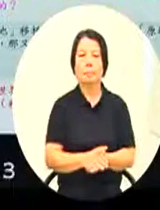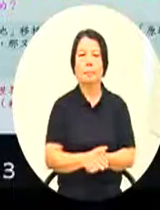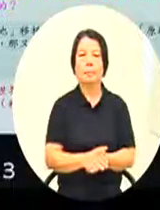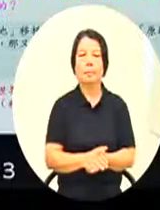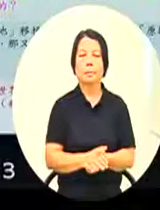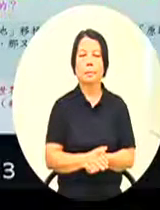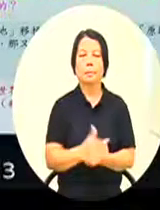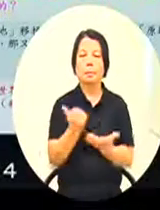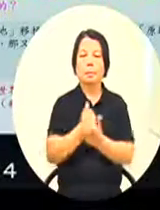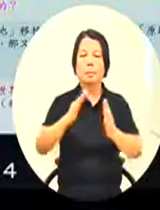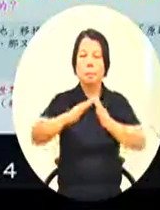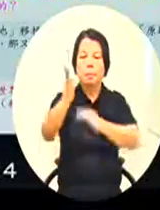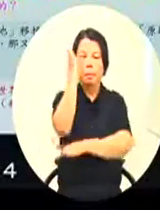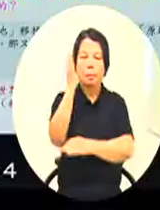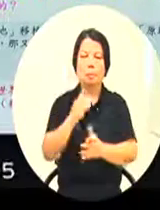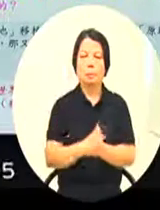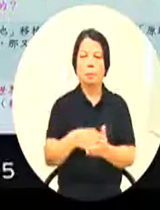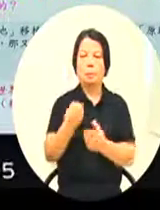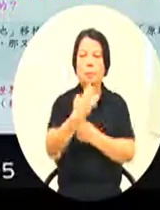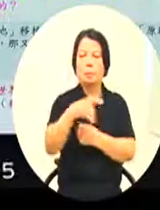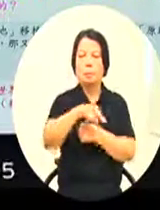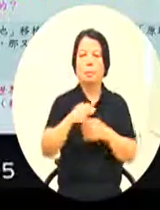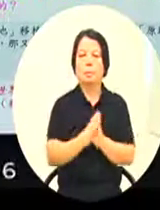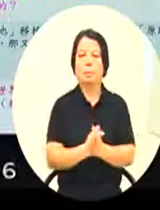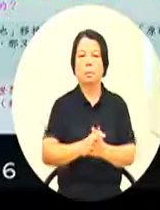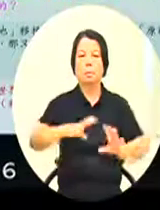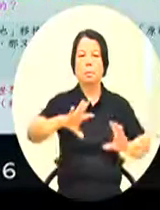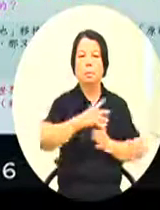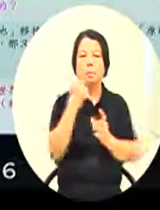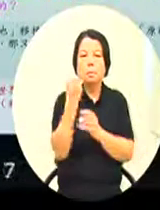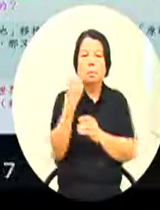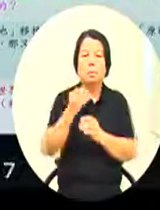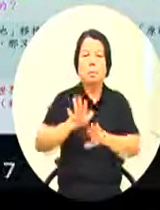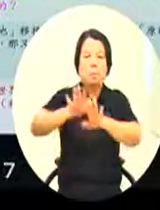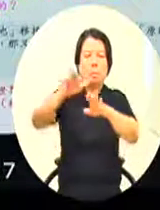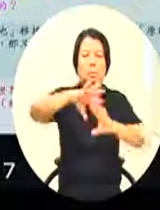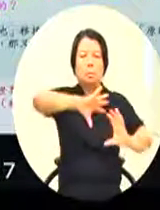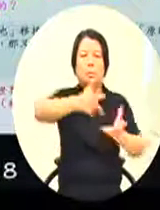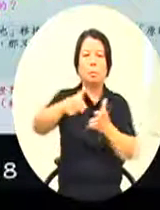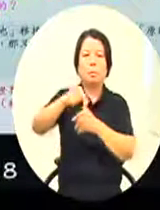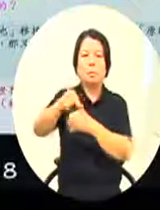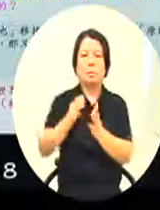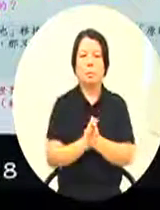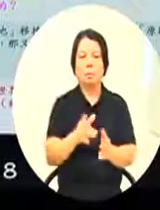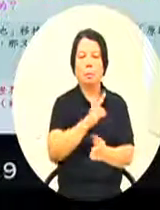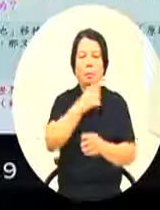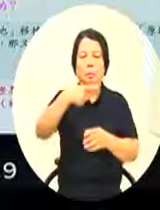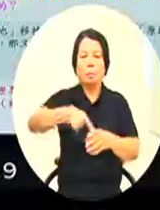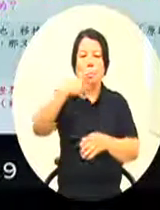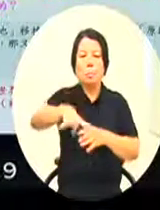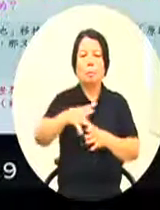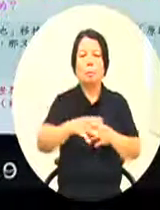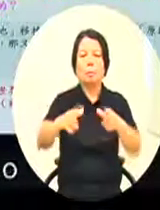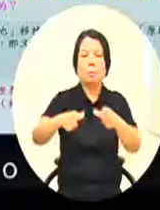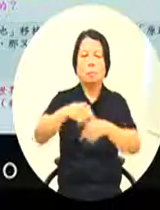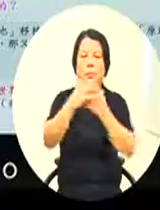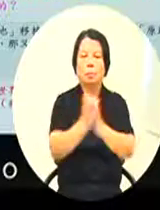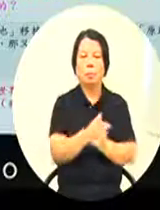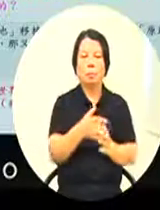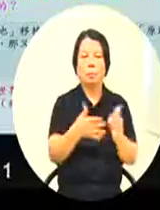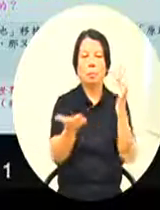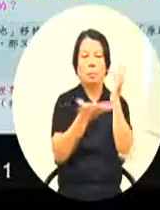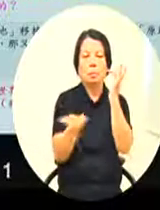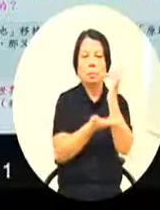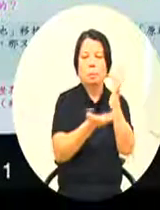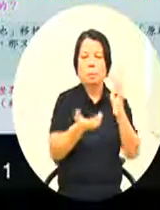我请市府举一个例子，全世界有哪一个先进的国家在已经成型的自然公园里面砍树移树，破坏